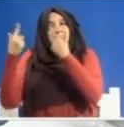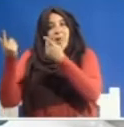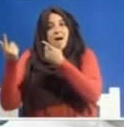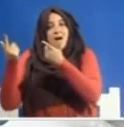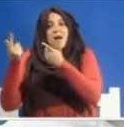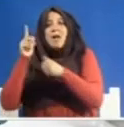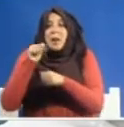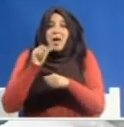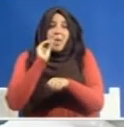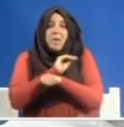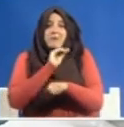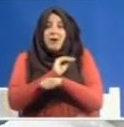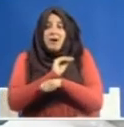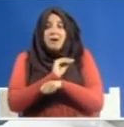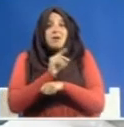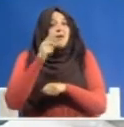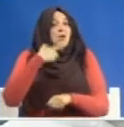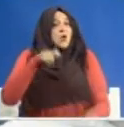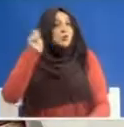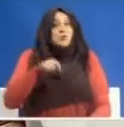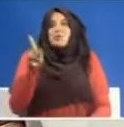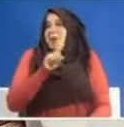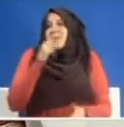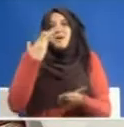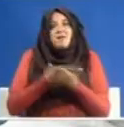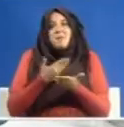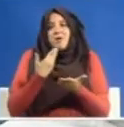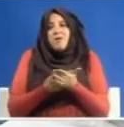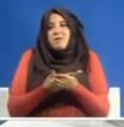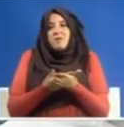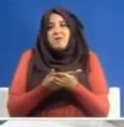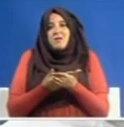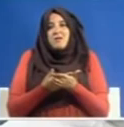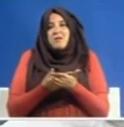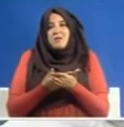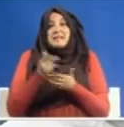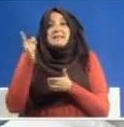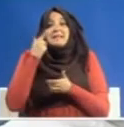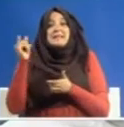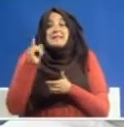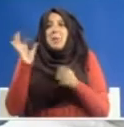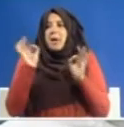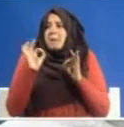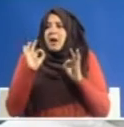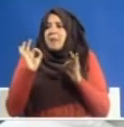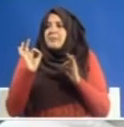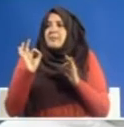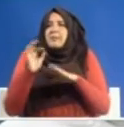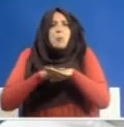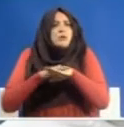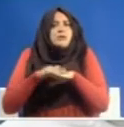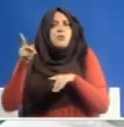الفقرة، لأنه إلا إذا ثبت لديه الغياب لأكثر من سنة وبلا